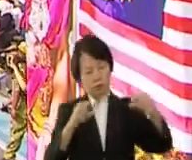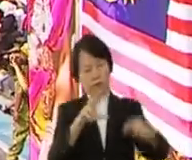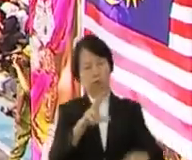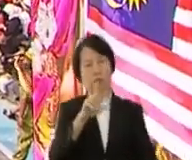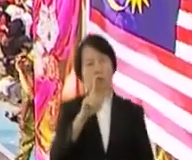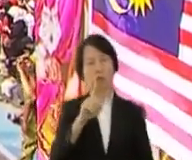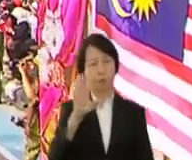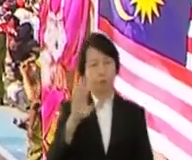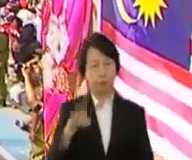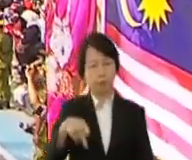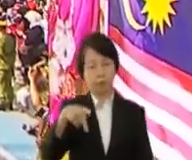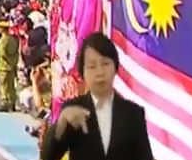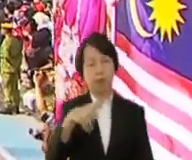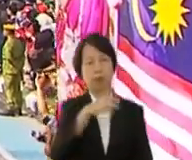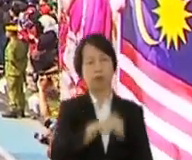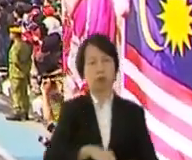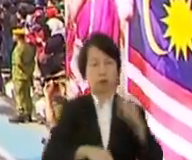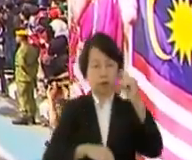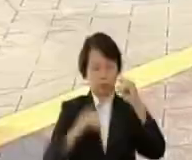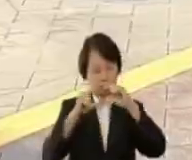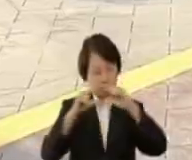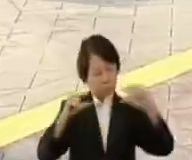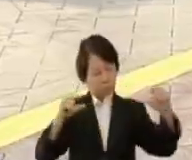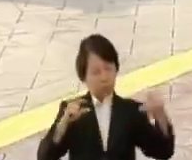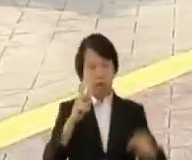KH-31P serta satu misal